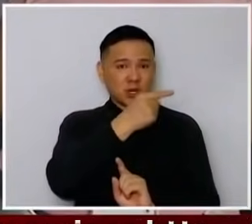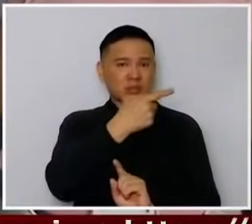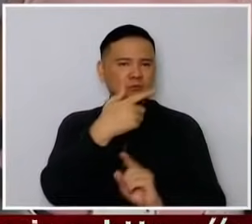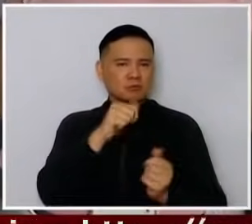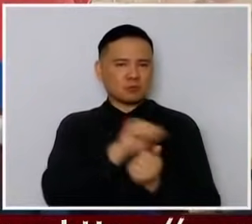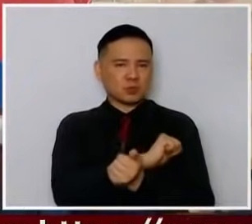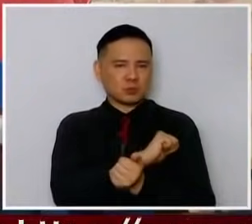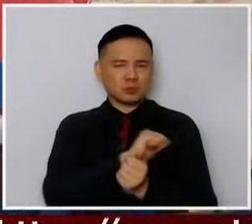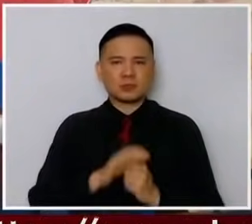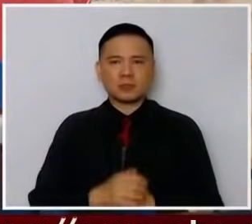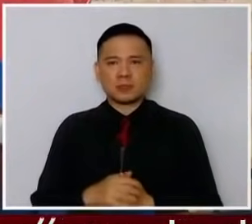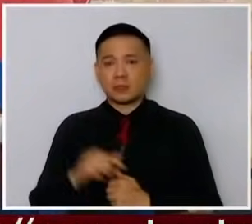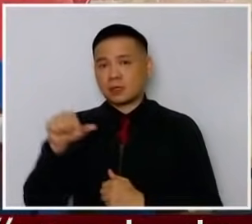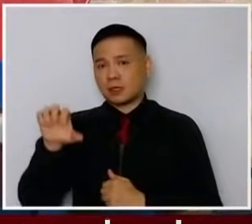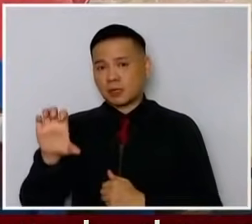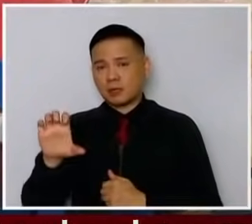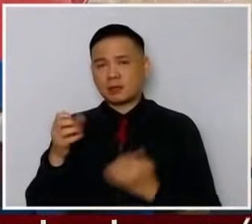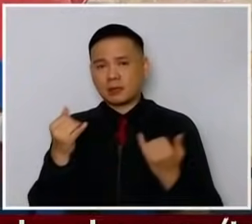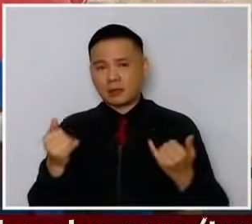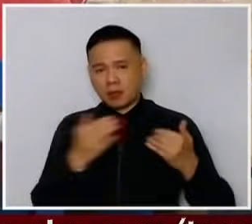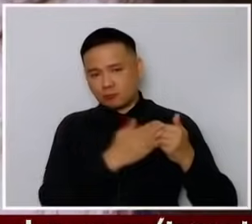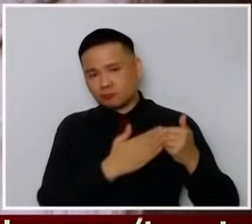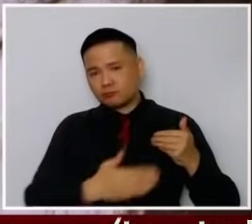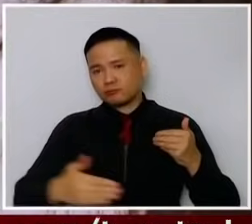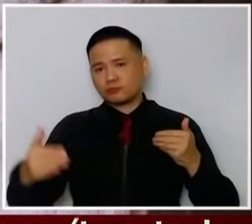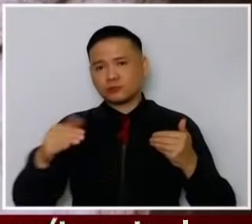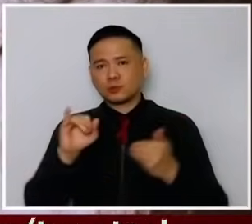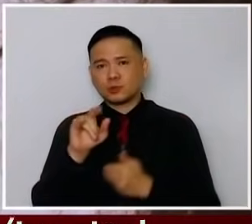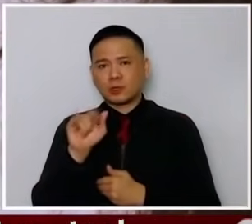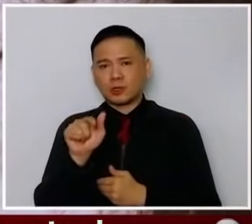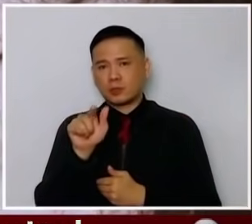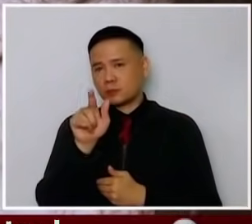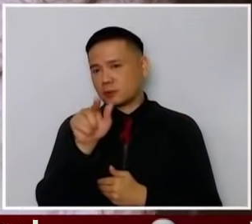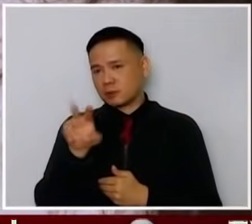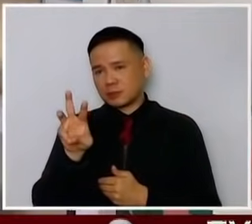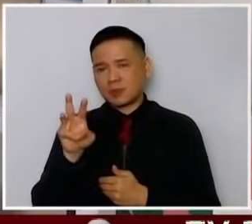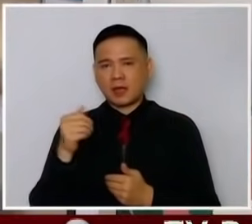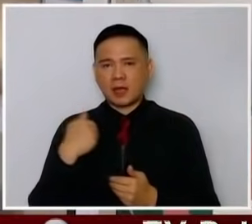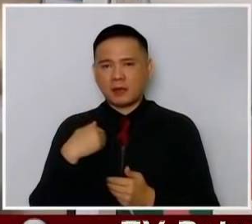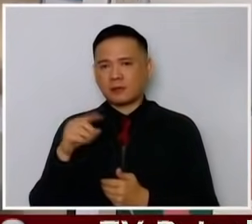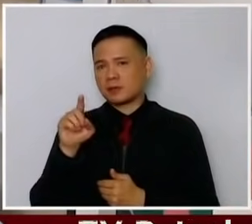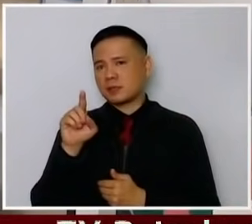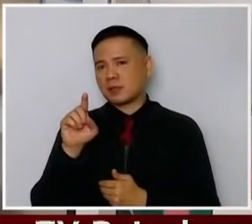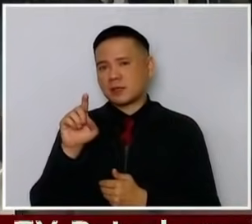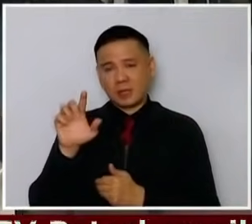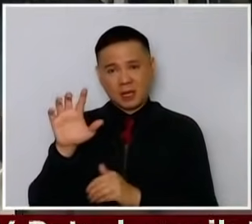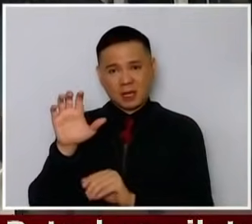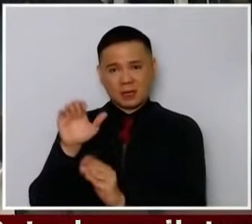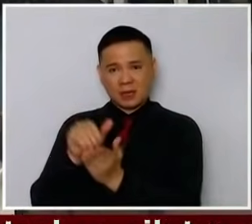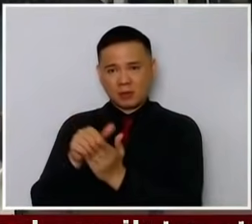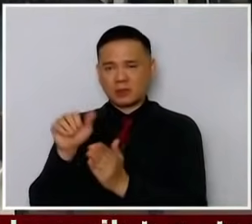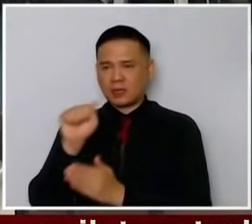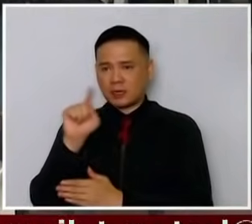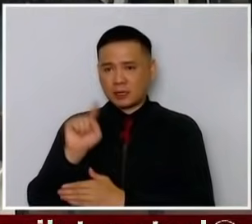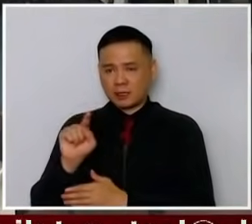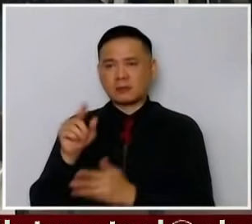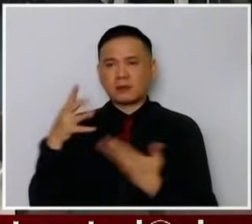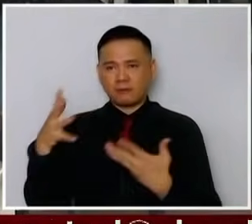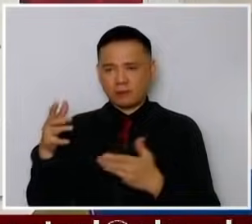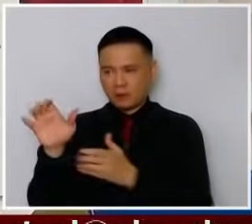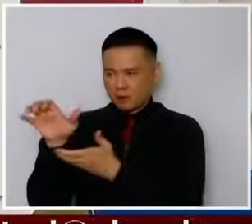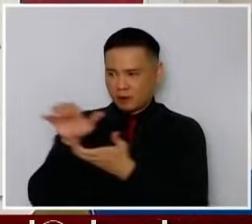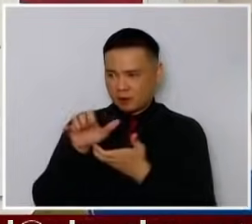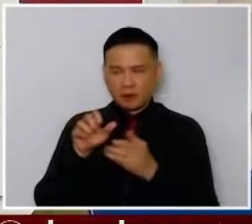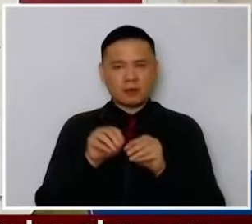Quezon City, mula ngayong araw hanggang July 26, nasa mahigit 100,000 first dose ng AstraZeneca ang ipamimigay sa